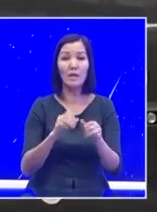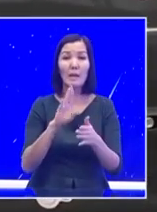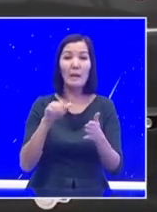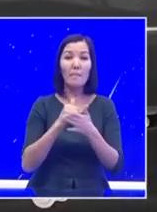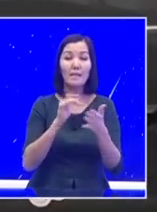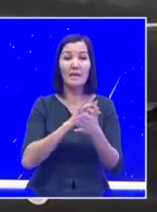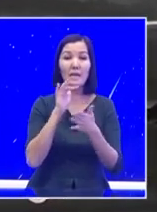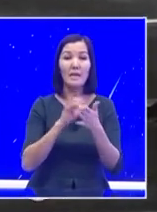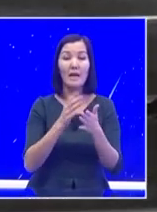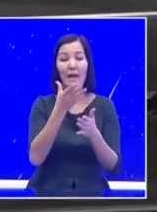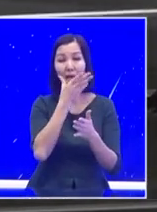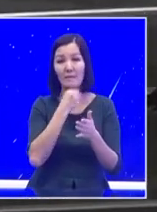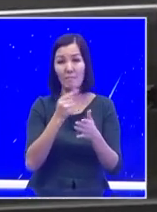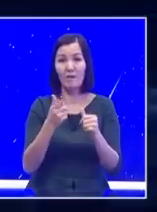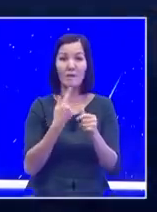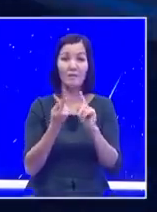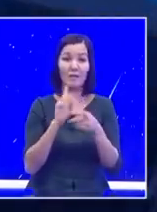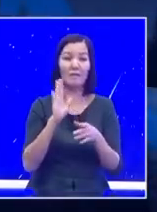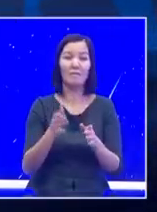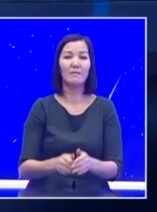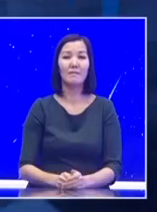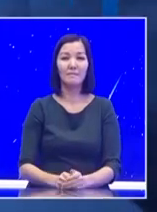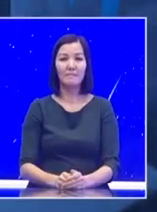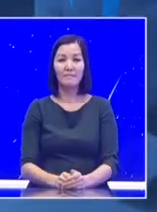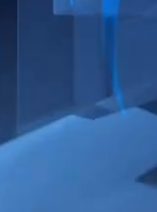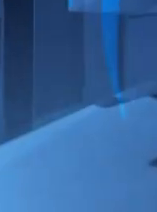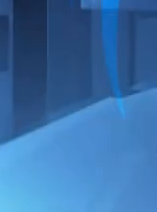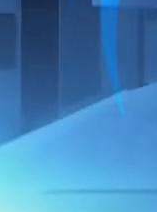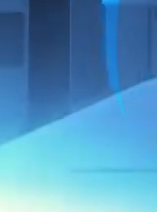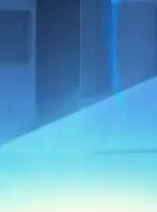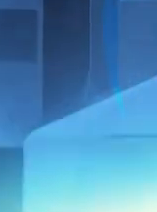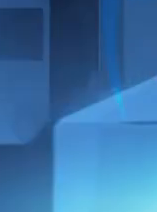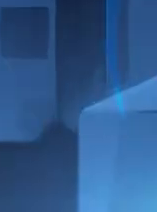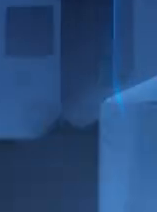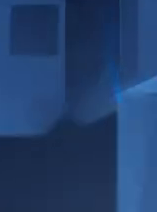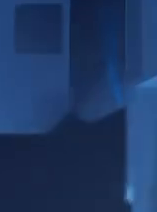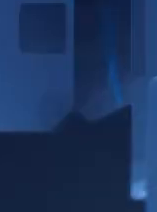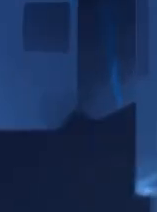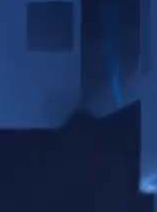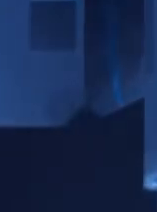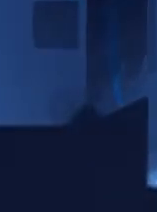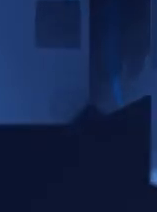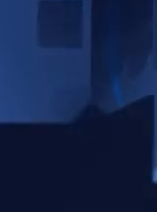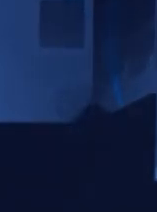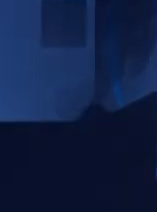қаласына қандайда жақсы теңеу жарасымды. Елдана Серікбайқызы, Абылай Құттықбай, Жетісу телеарнасы.